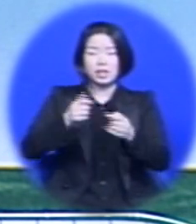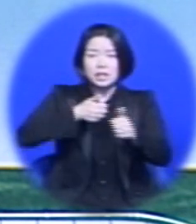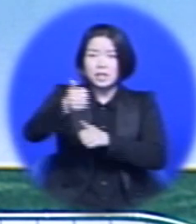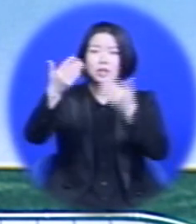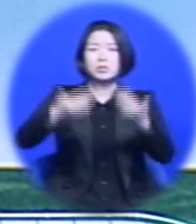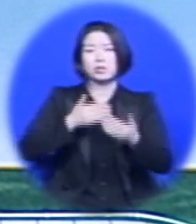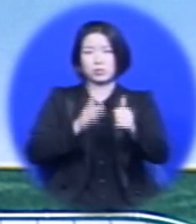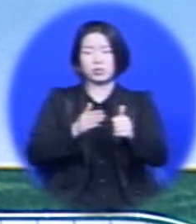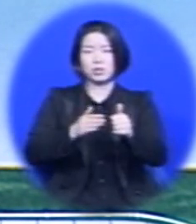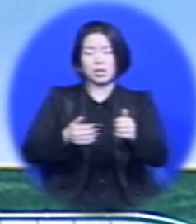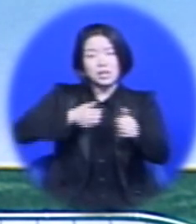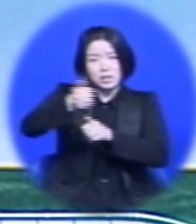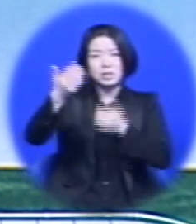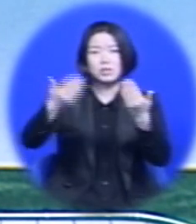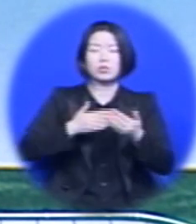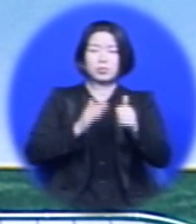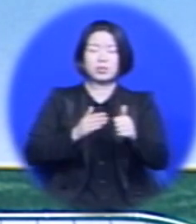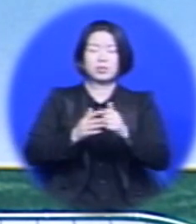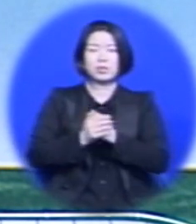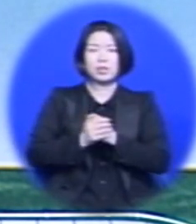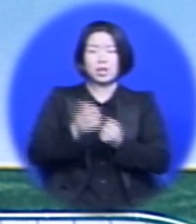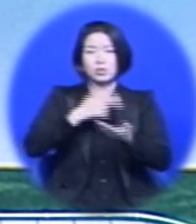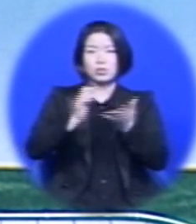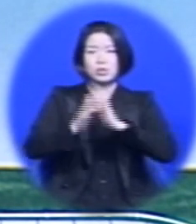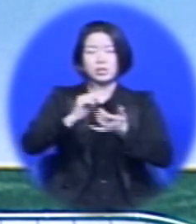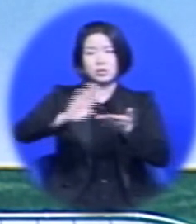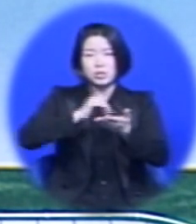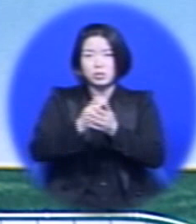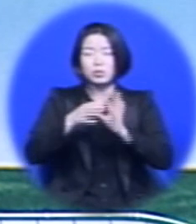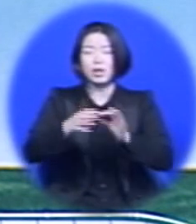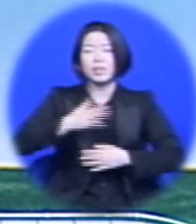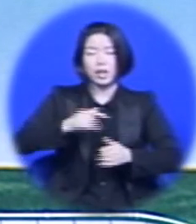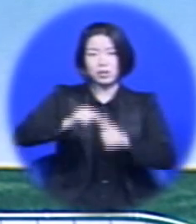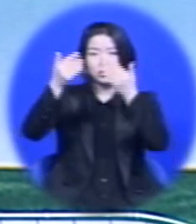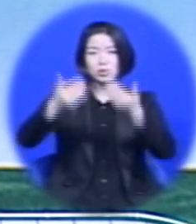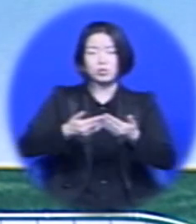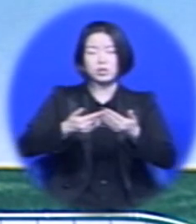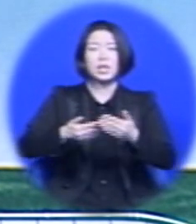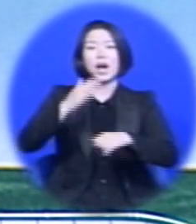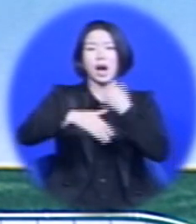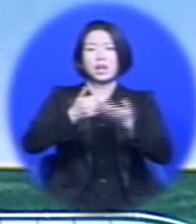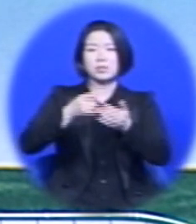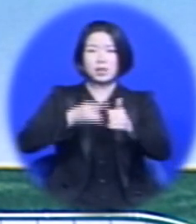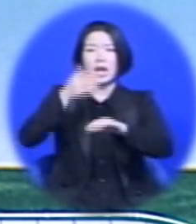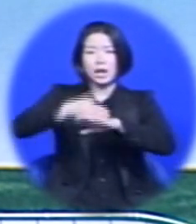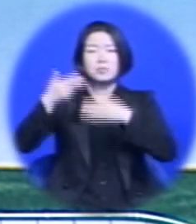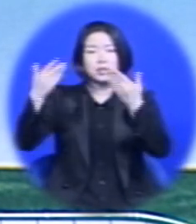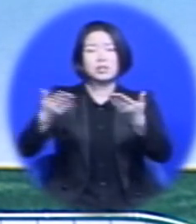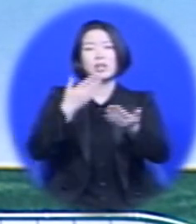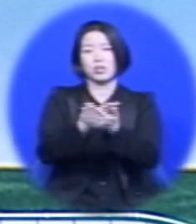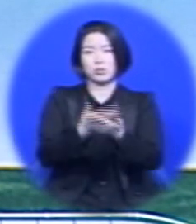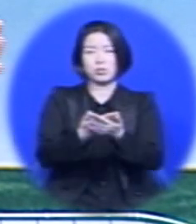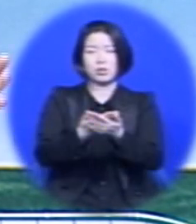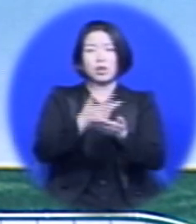주소서 승리를 주소서 주 예수 그리스도를 통하여 나를 건져 주신 하나님께 감사를 드리게 해 주소서